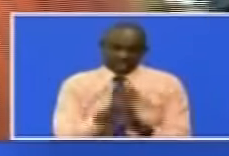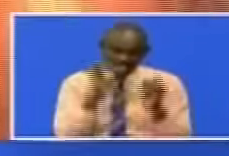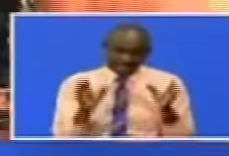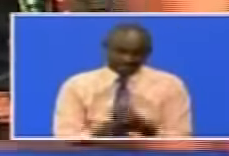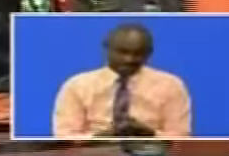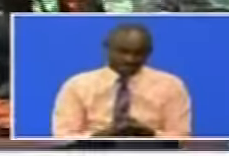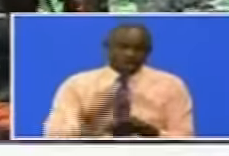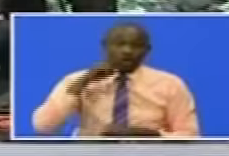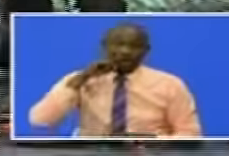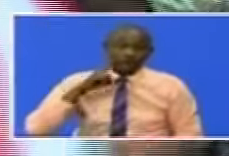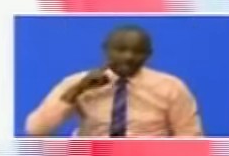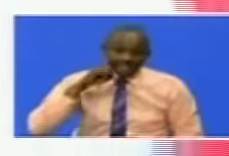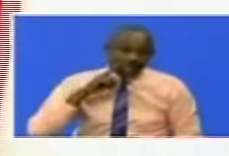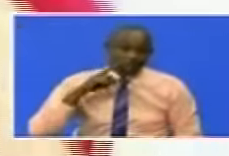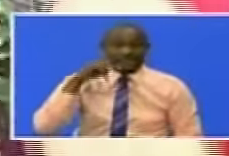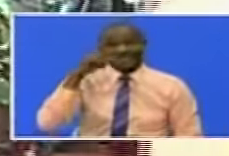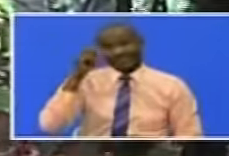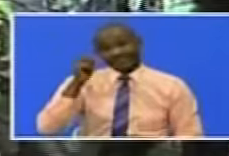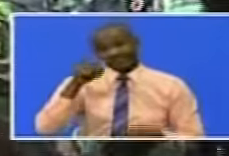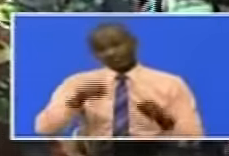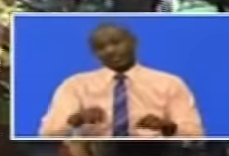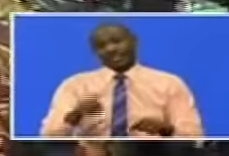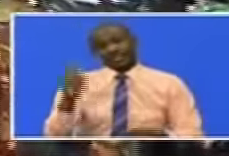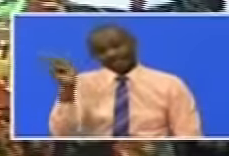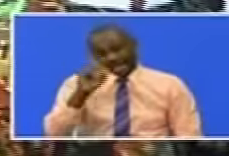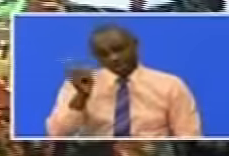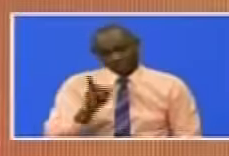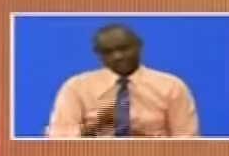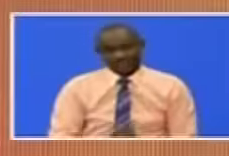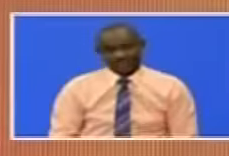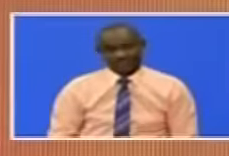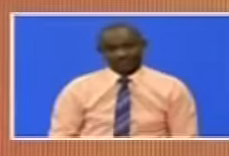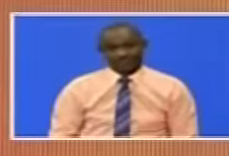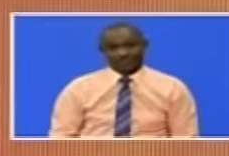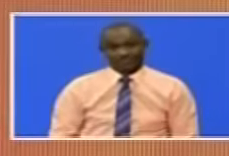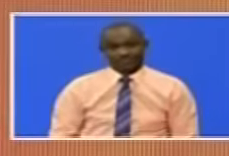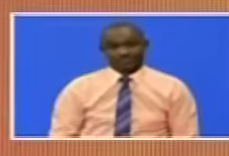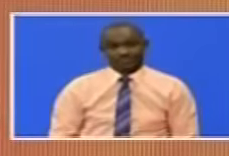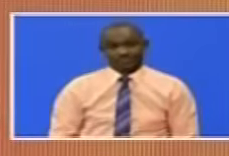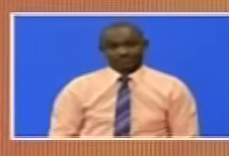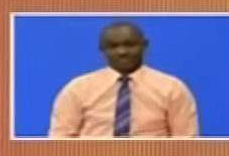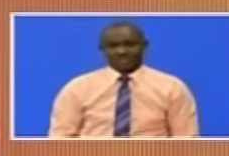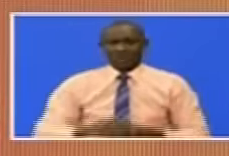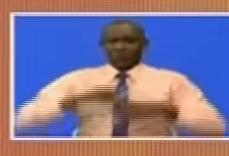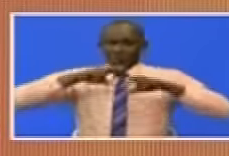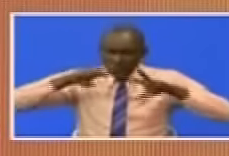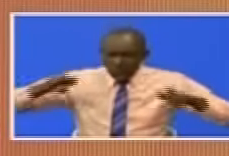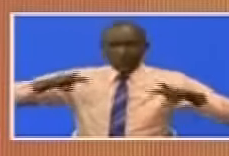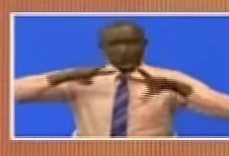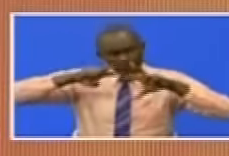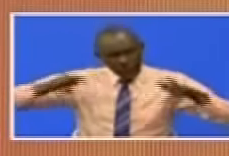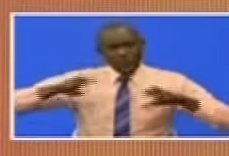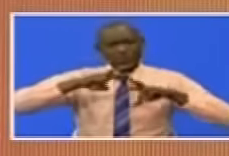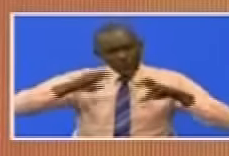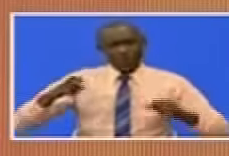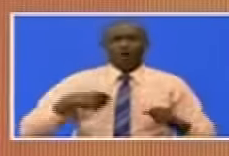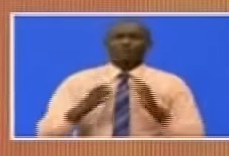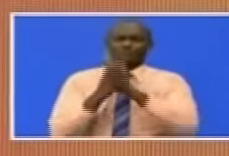Lofti Matambo, KTN Leo, Nairobi. Msako dhidi ya magari ya usafiri wa